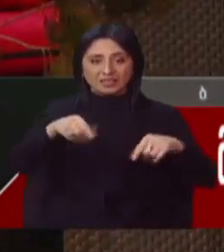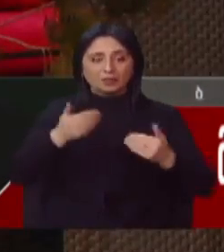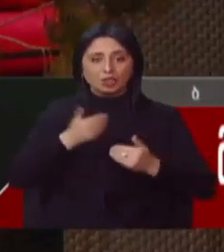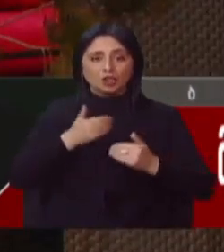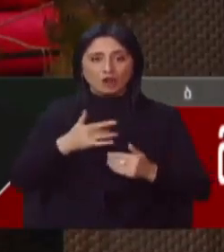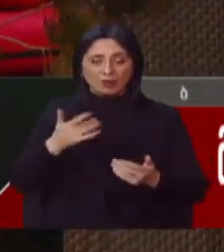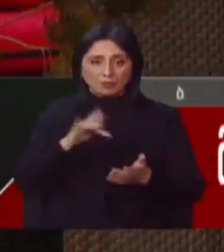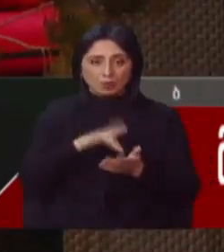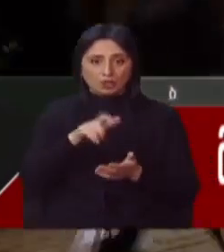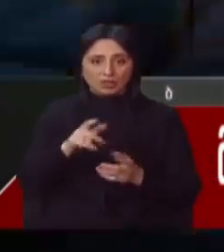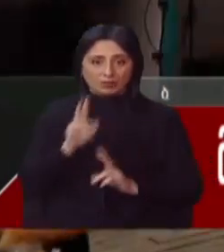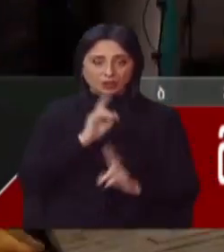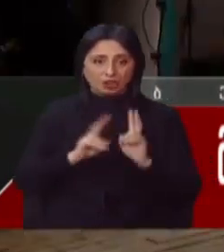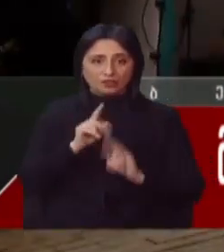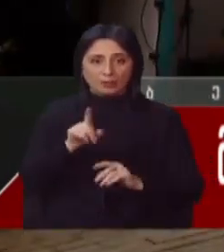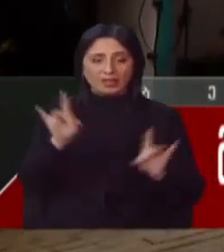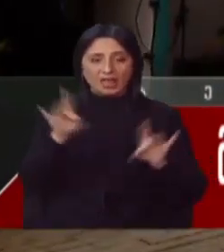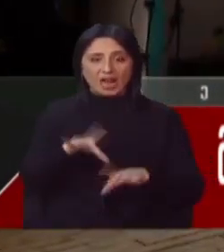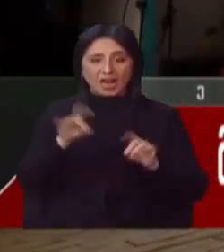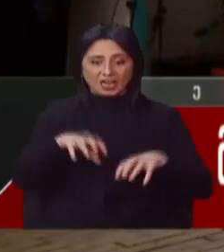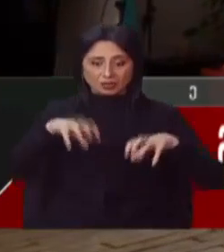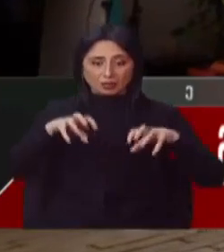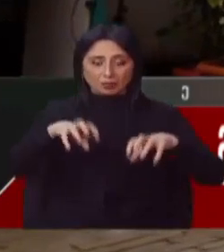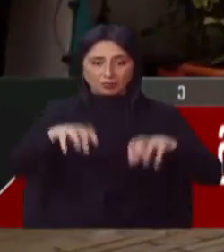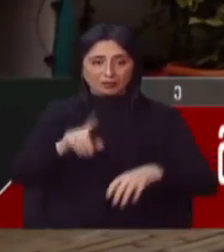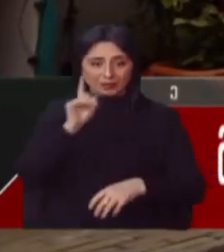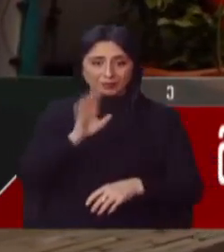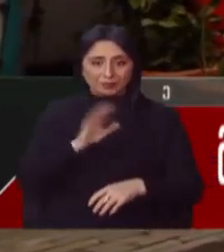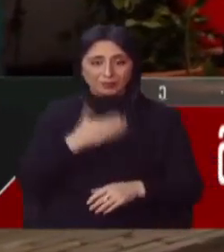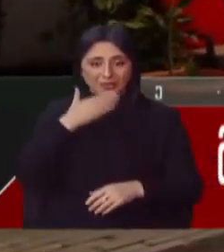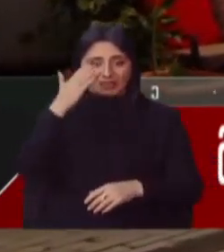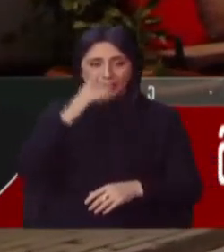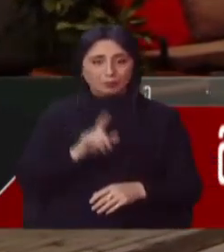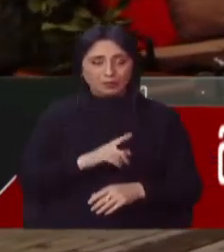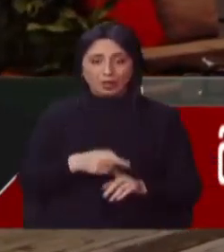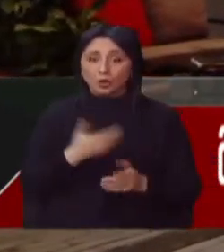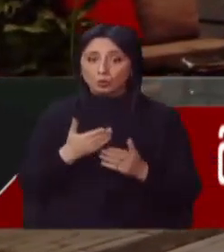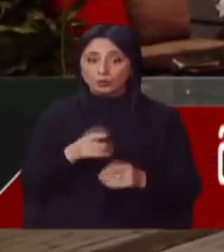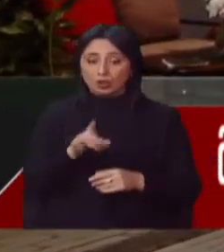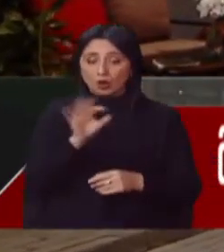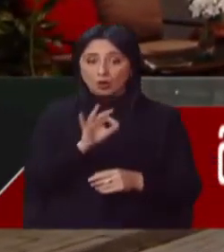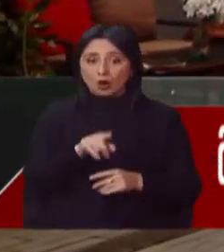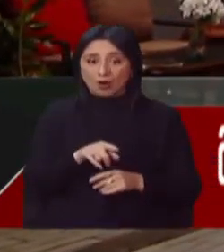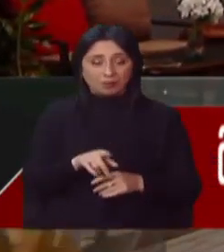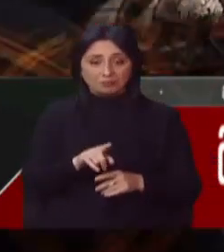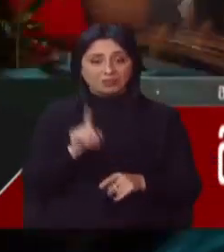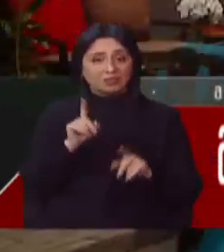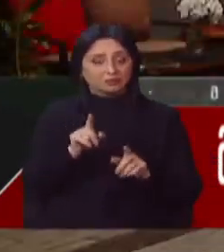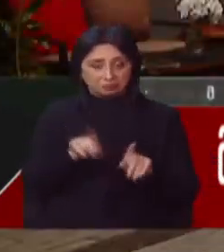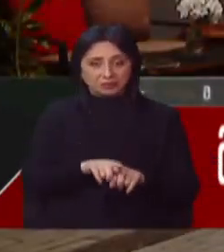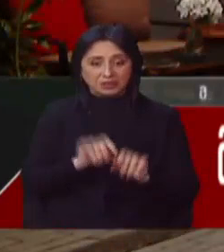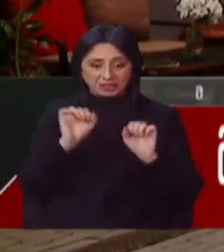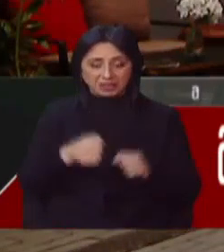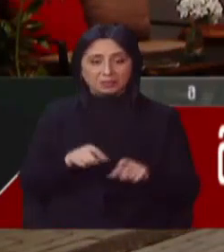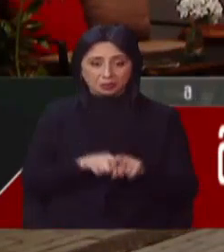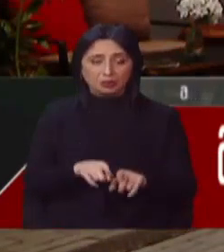მცხოვრები მოსახლეობისგან შედის. მათ რესტორნები დისკომფორტს განსაკუთრებით ზაფხულში უქმნის, თუმცა აღნიშნავენ, რომ არც თუ იშვიათად